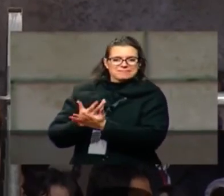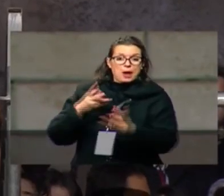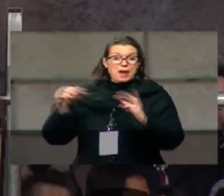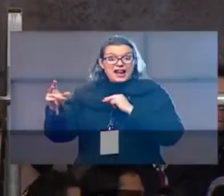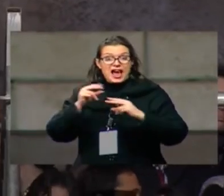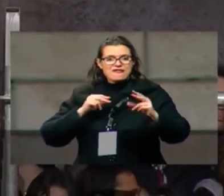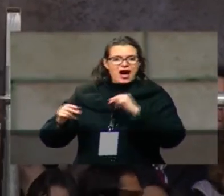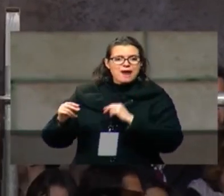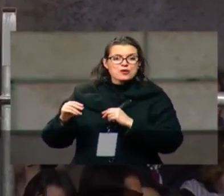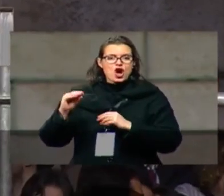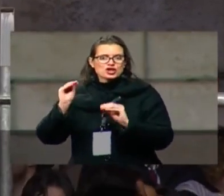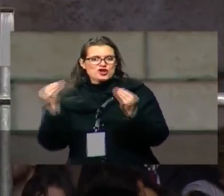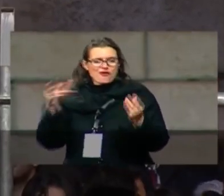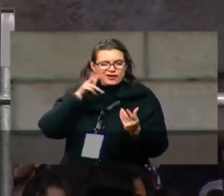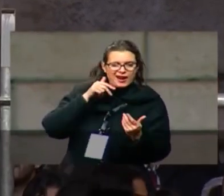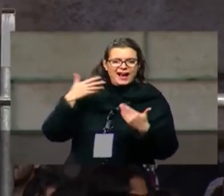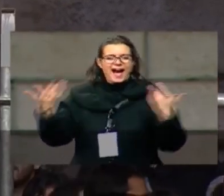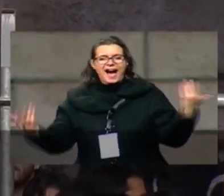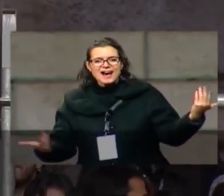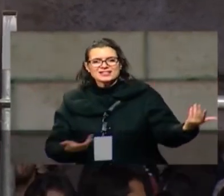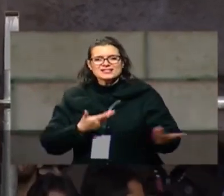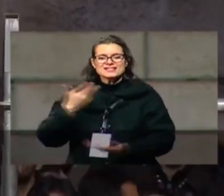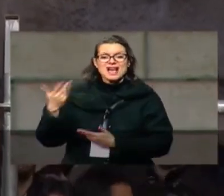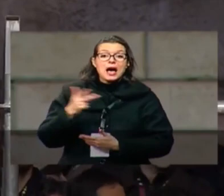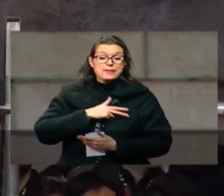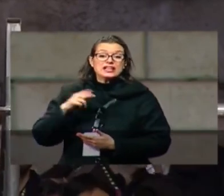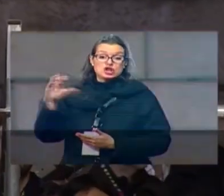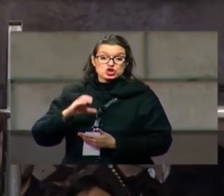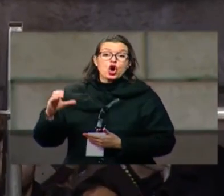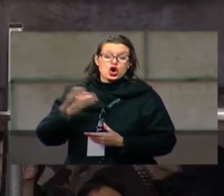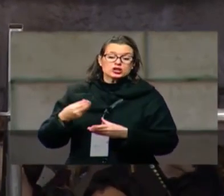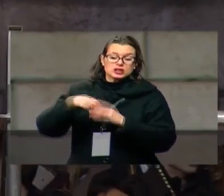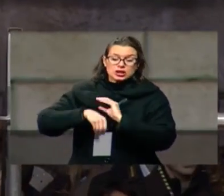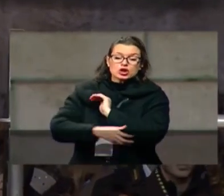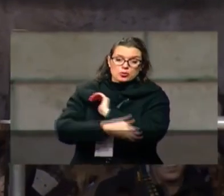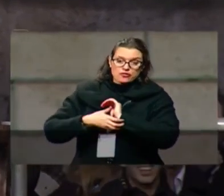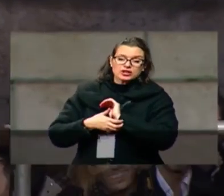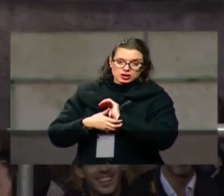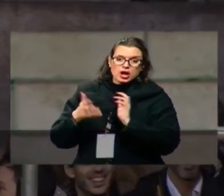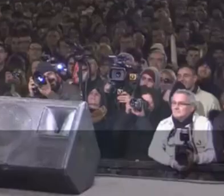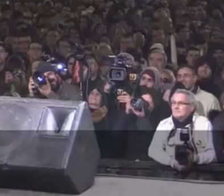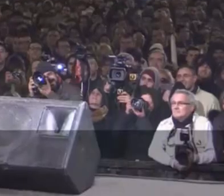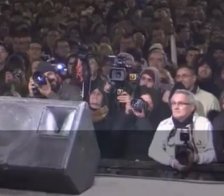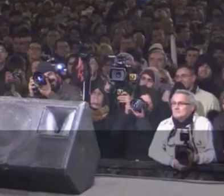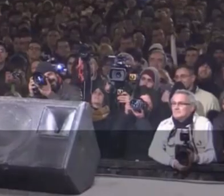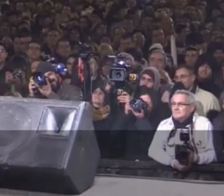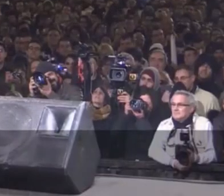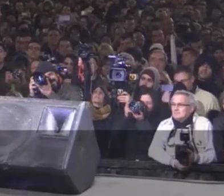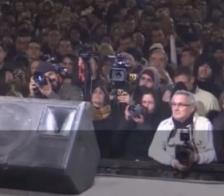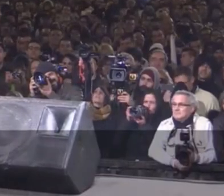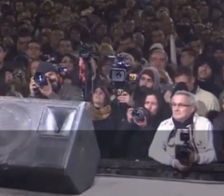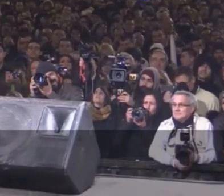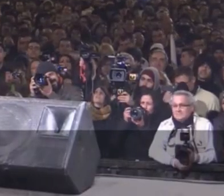e no lui c'è dentro la miseria Questa miseria che non è neanche povertà è